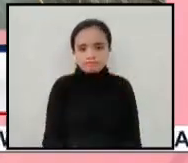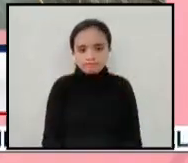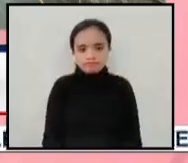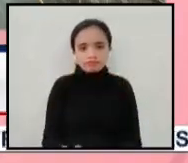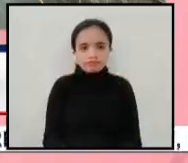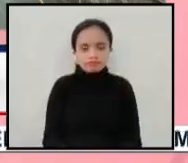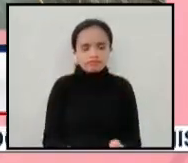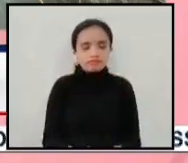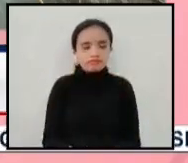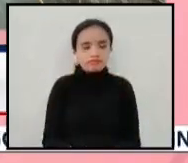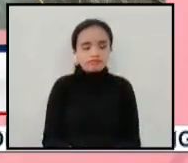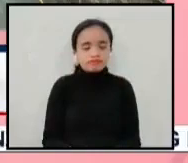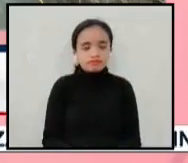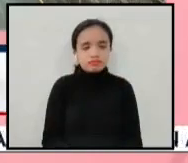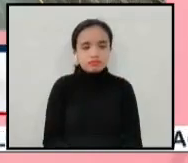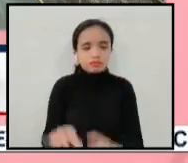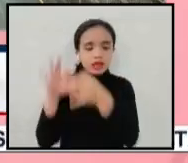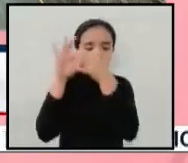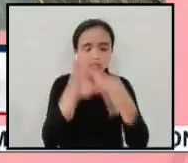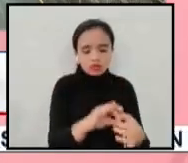the Filipino situation.